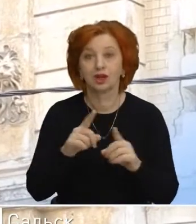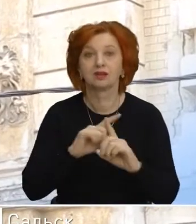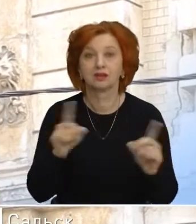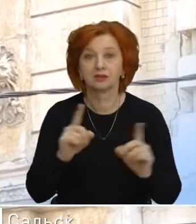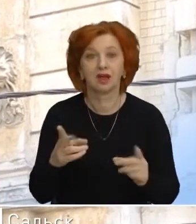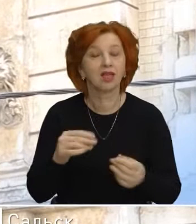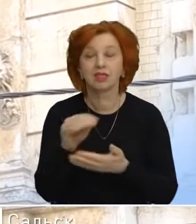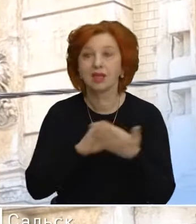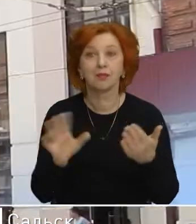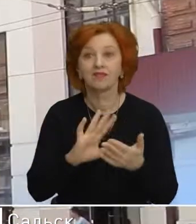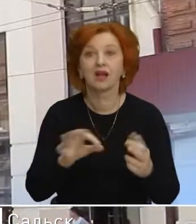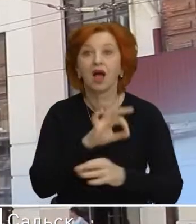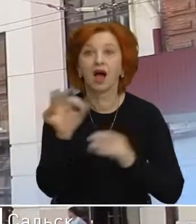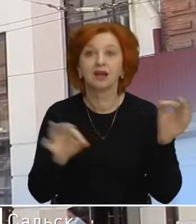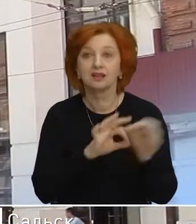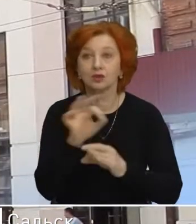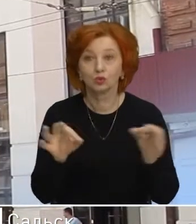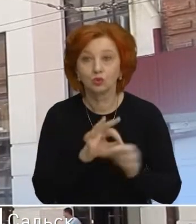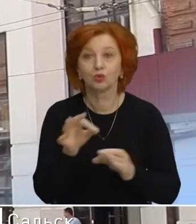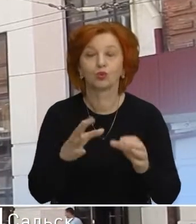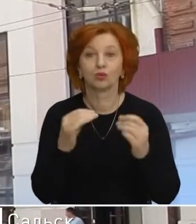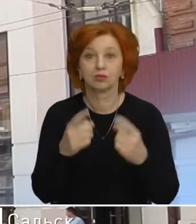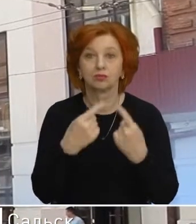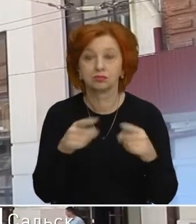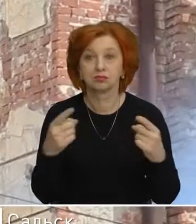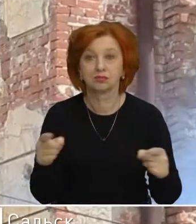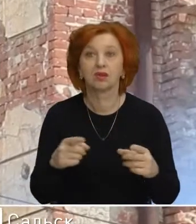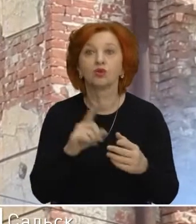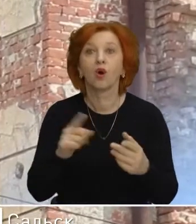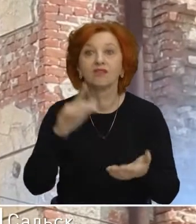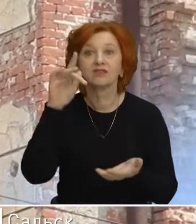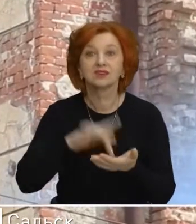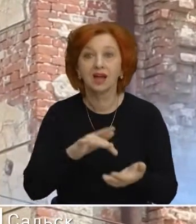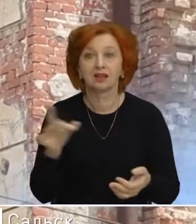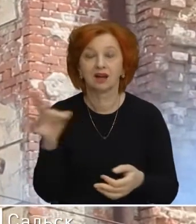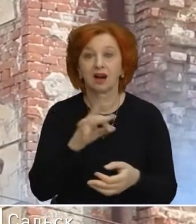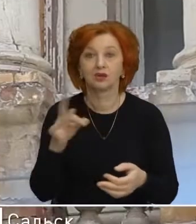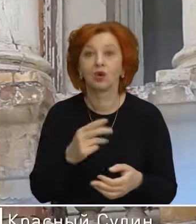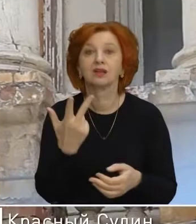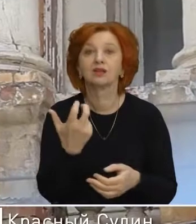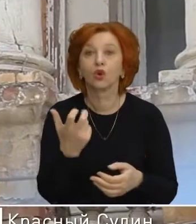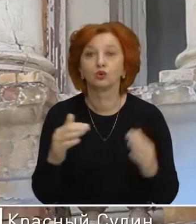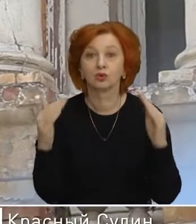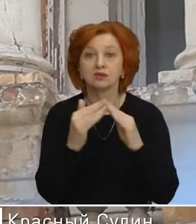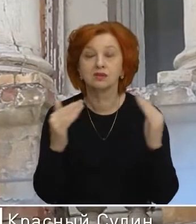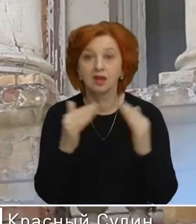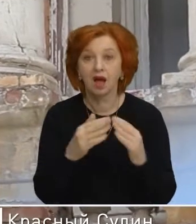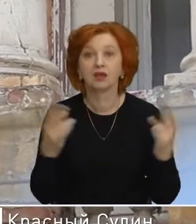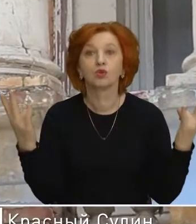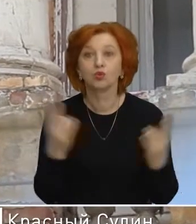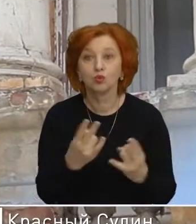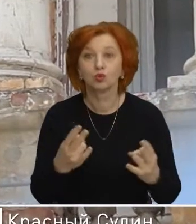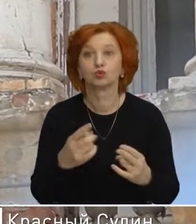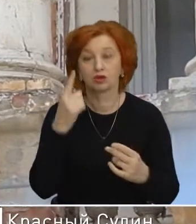в неповторимой архитектуре, заявил Александр Ищенко. Только в центре Ростова-на-Дону более 300 зданий, признанных